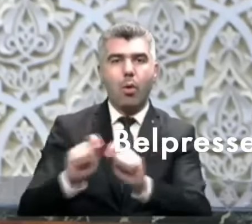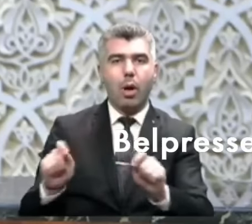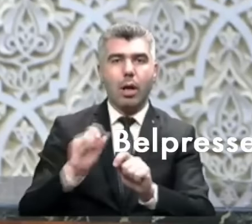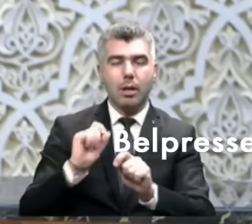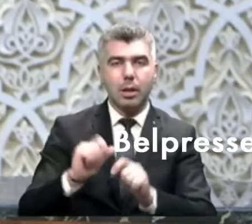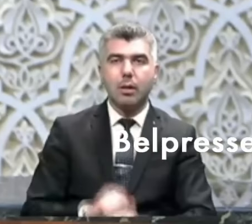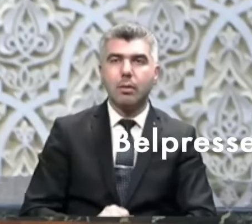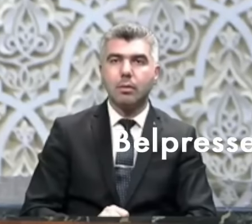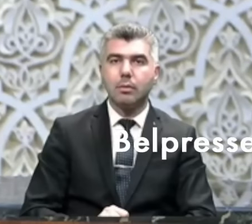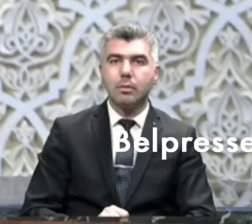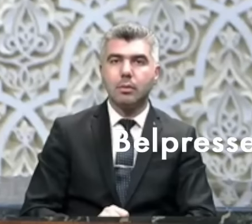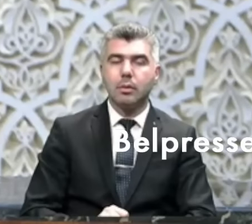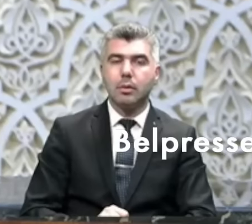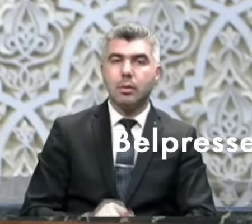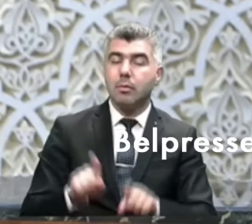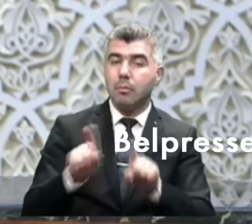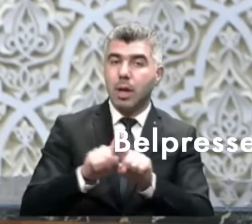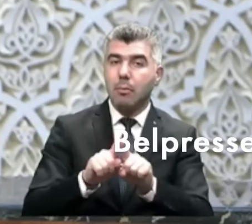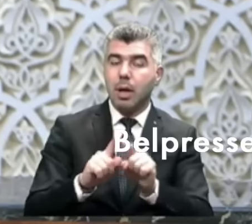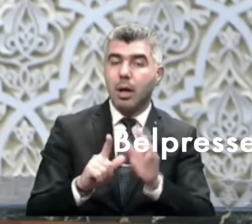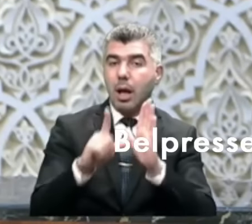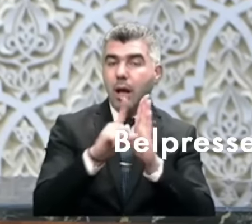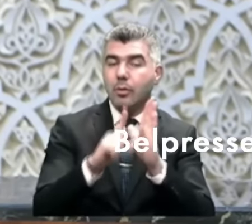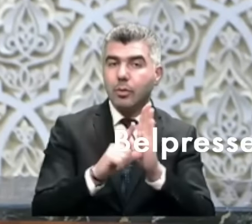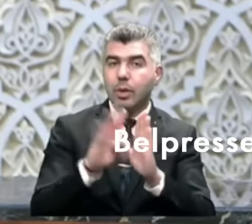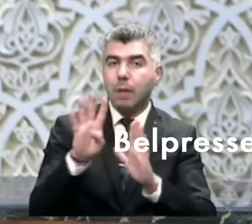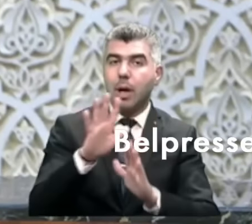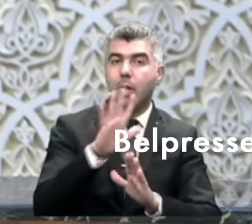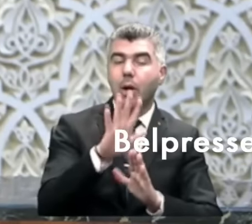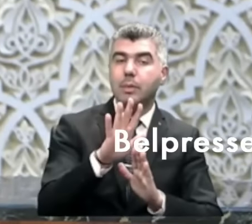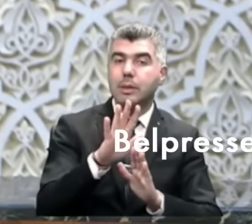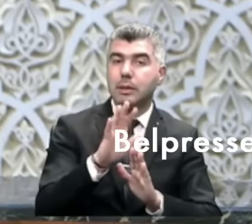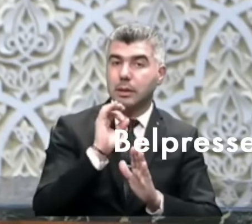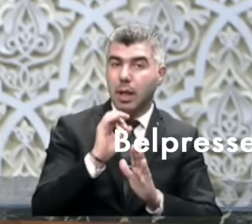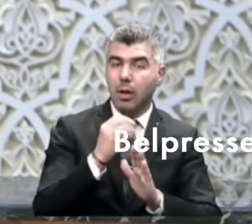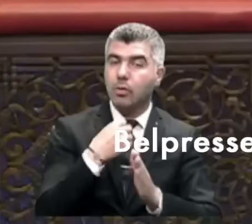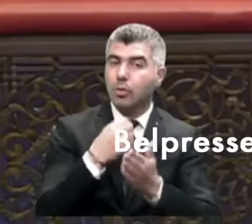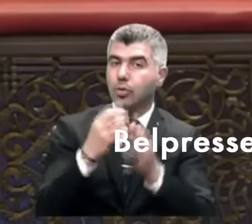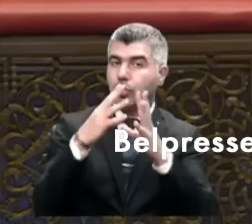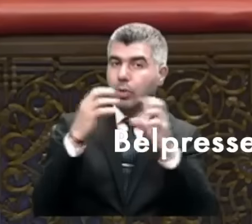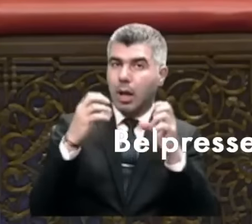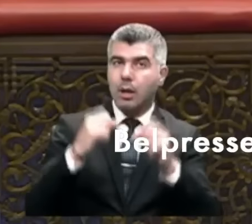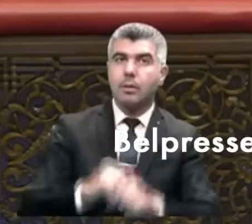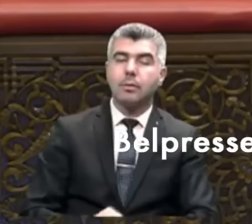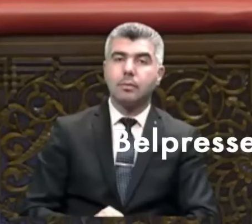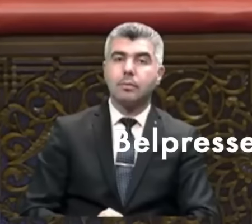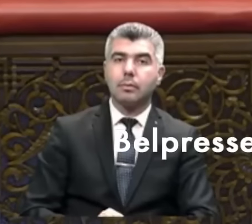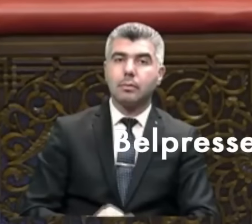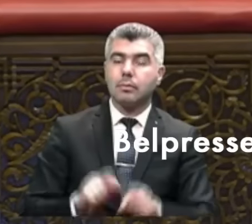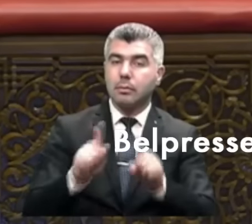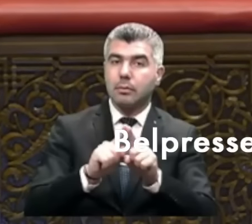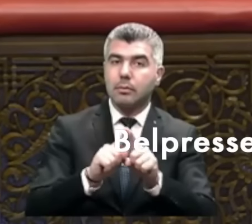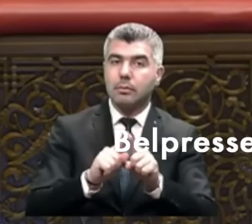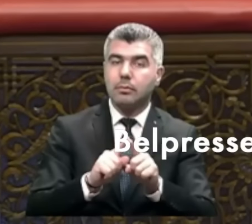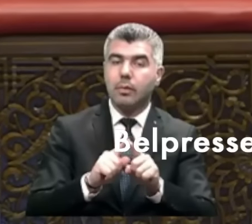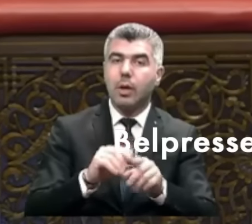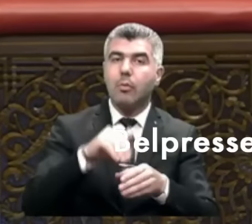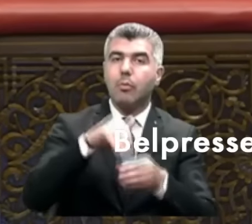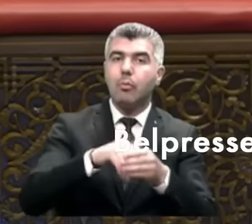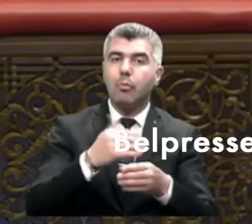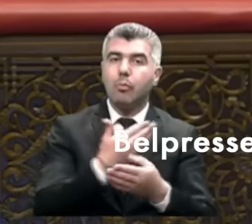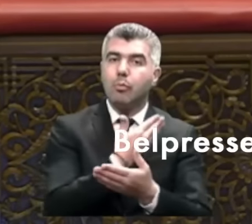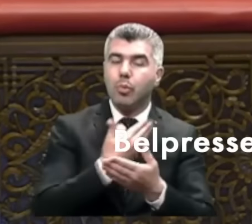وغ نحيلك على الماده 54 من النظام الداخلي المستشاره المحترمه اللي كتعطي للمجلس امكانيه الرد